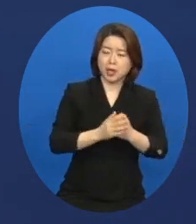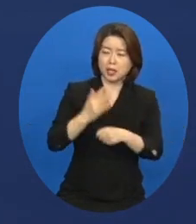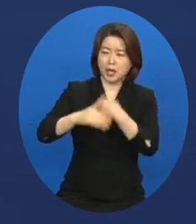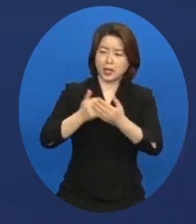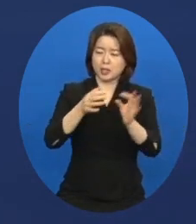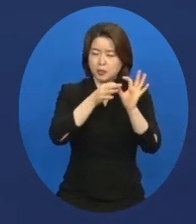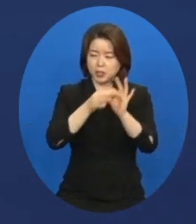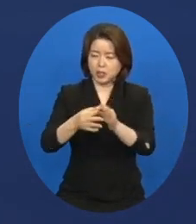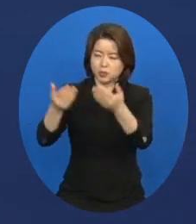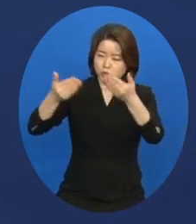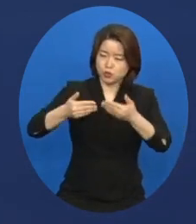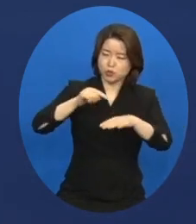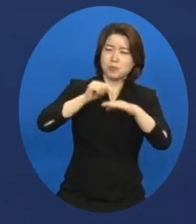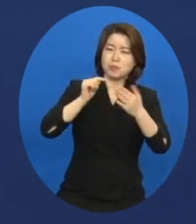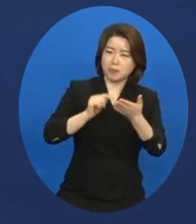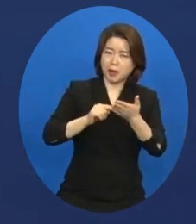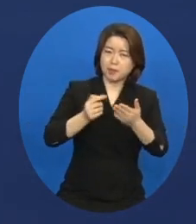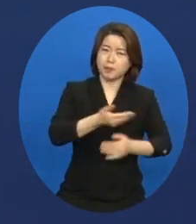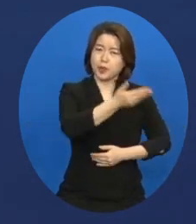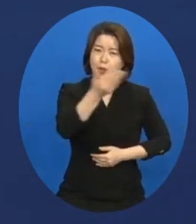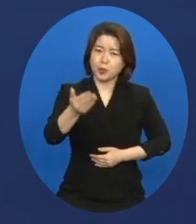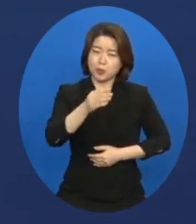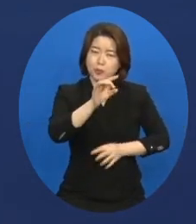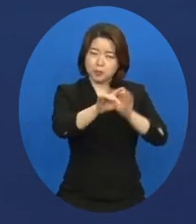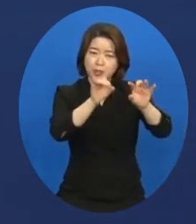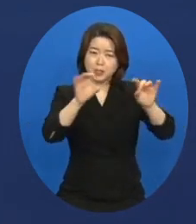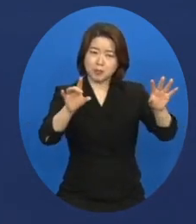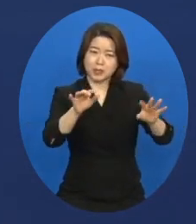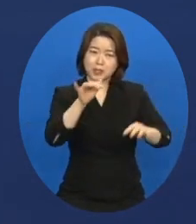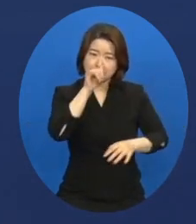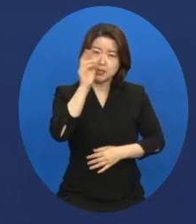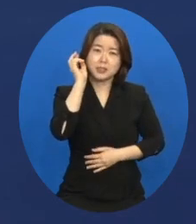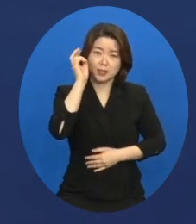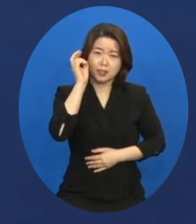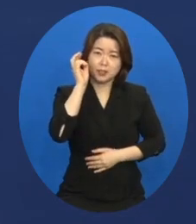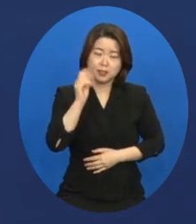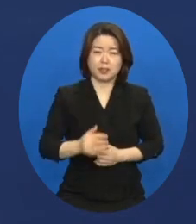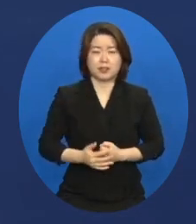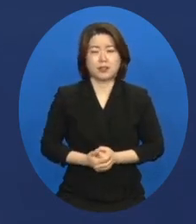계속해서 주시는 마음이 여러분에게 있지 않습니까?